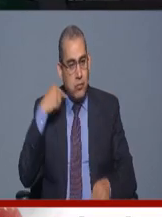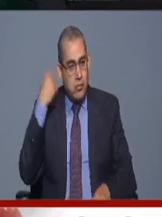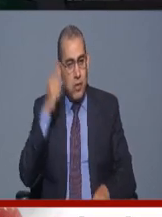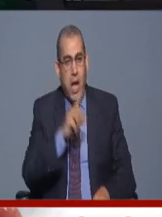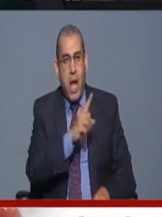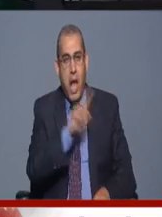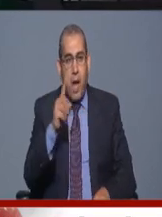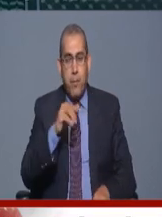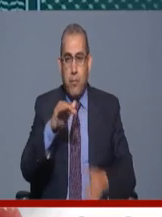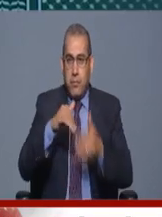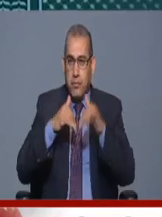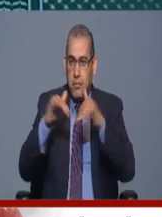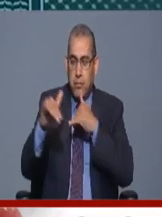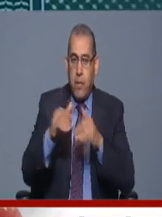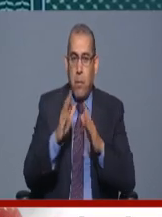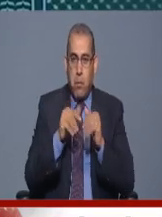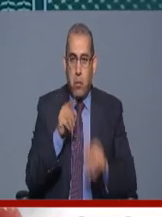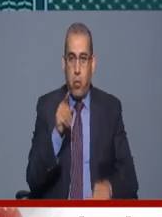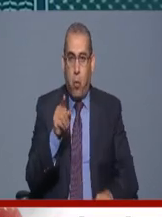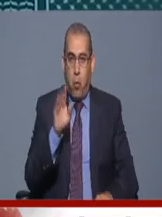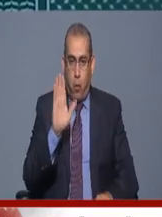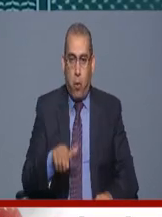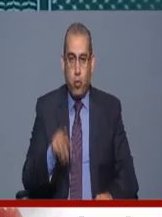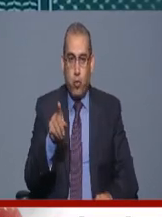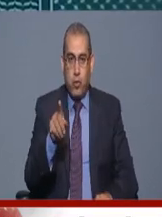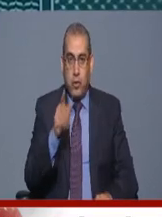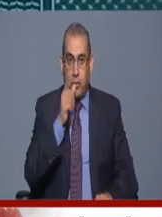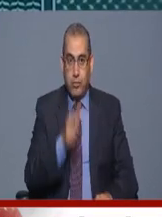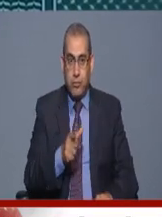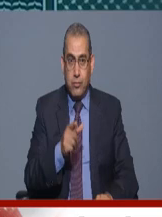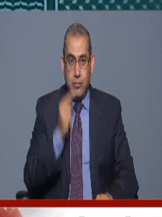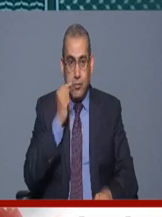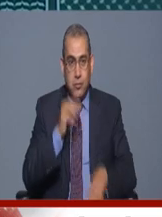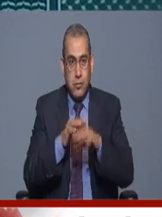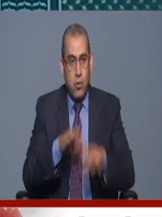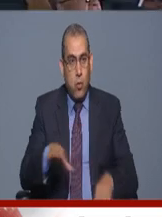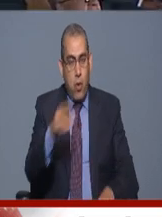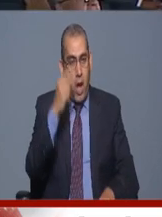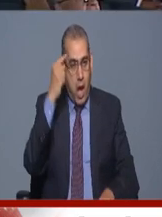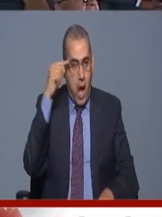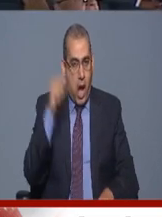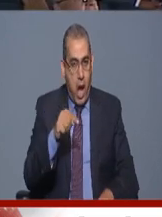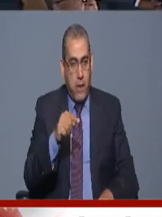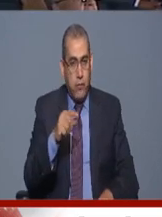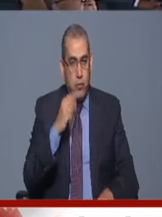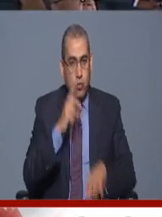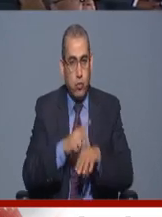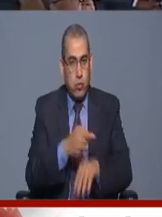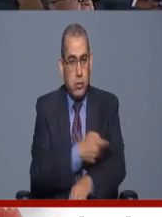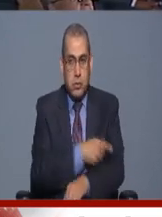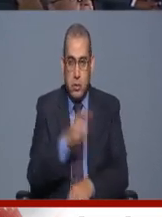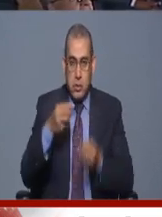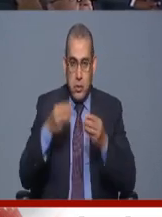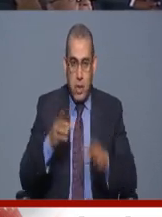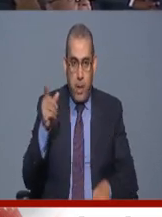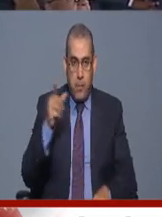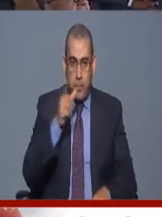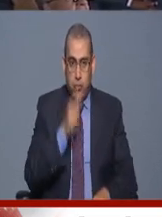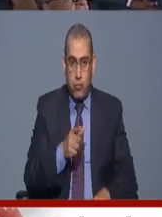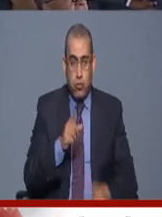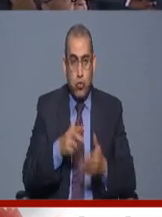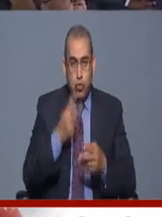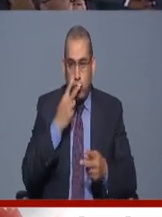دعم غير عن طريق مصر. وإنتوا حضراتكم بتعرفوا كيف الوضع الطبي هناك متدهور، فبنشوف